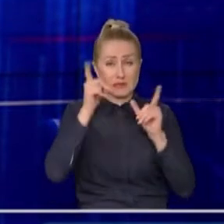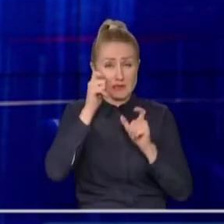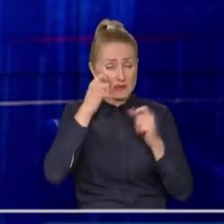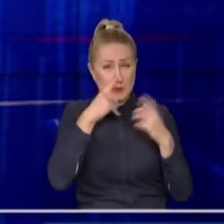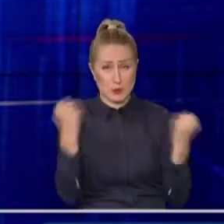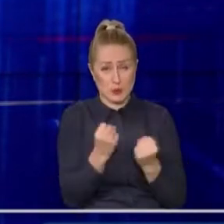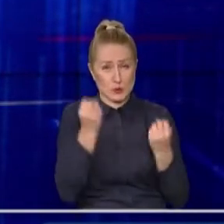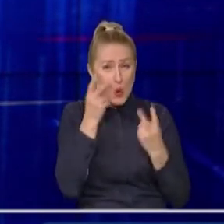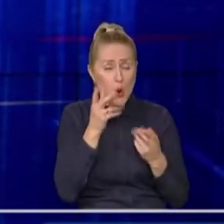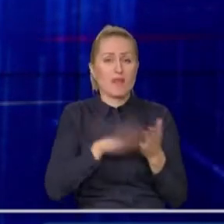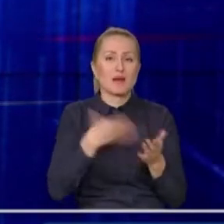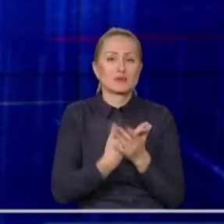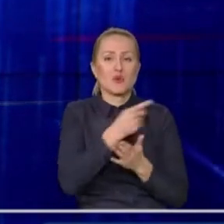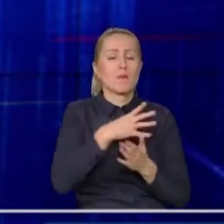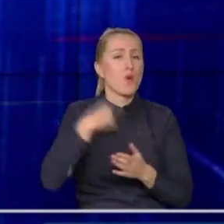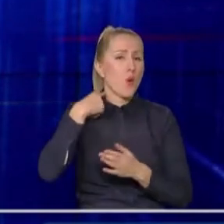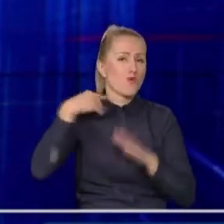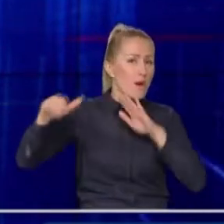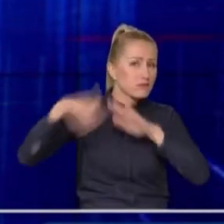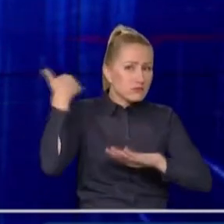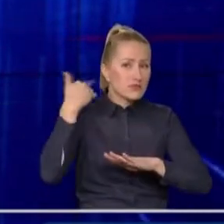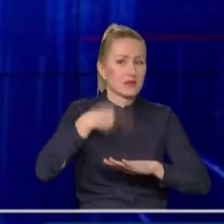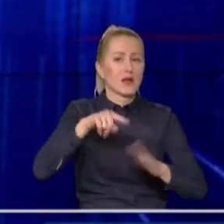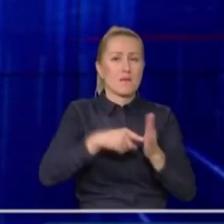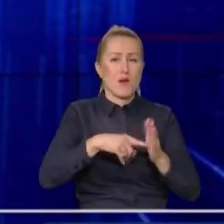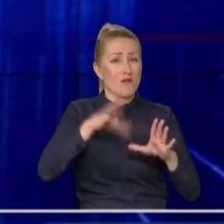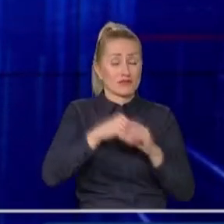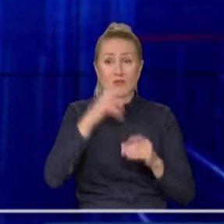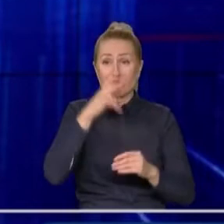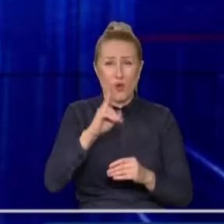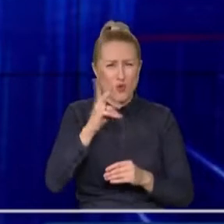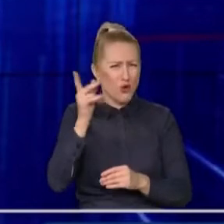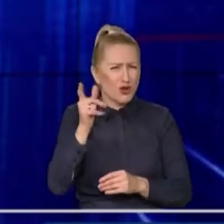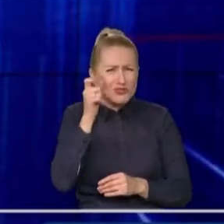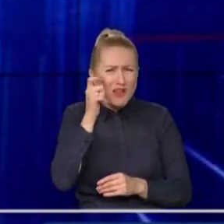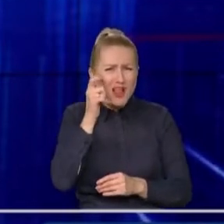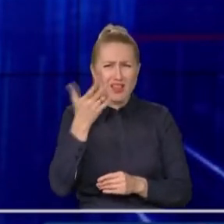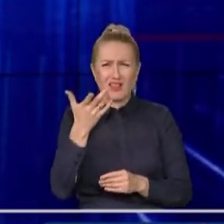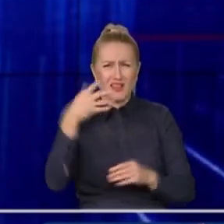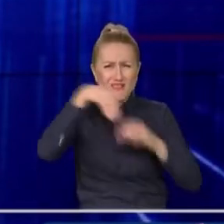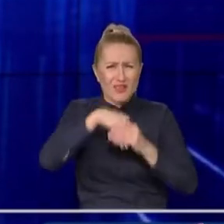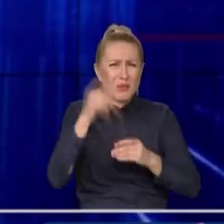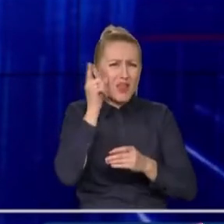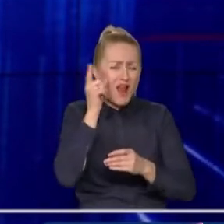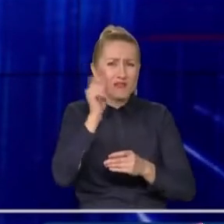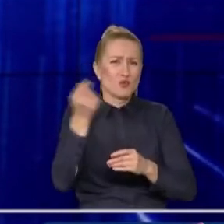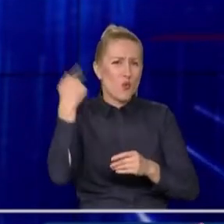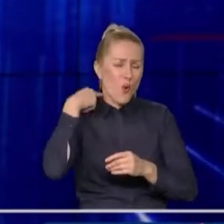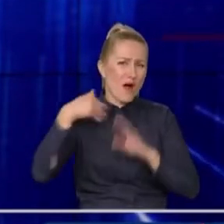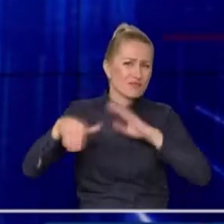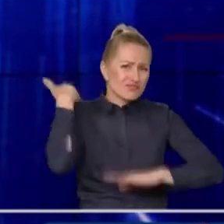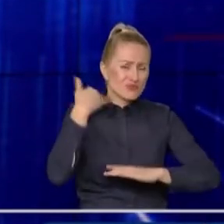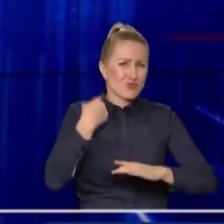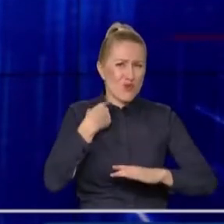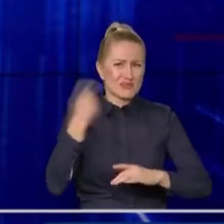zdjęcia związane na przykład z obcinaniem głów. Prawda? Kto trzyma w telefonie zdjęcia z egzekucji, prawda, polegającej na obcięciu komuś